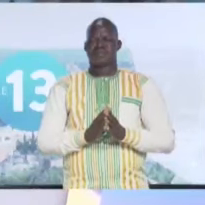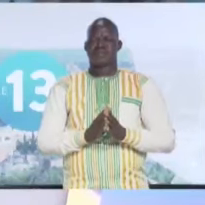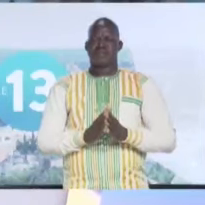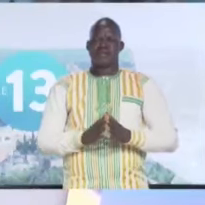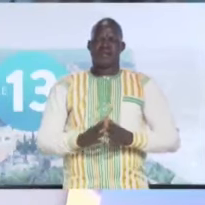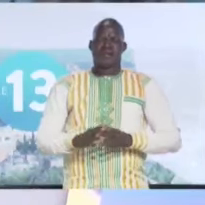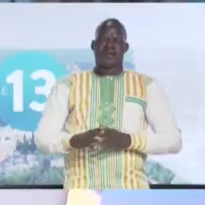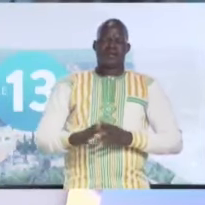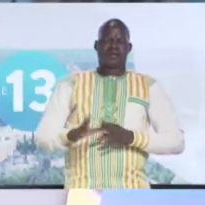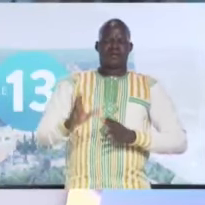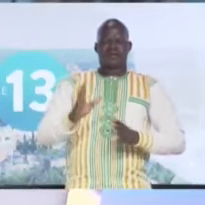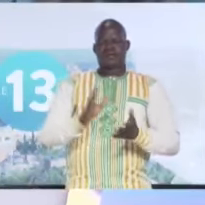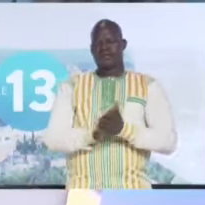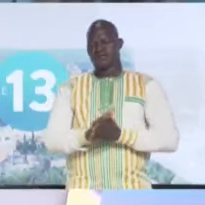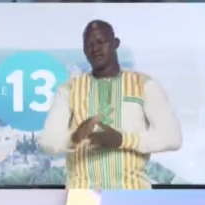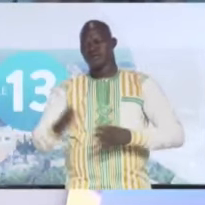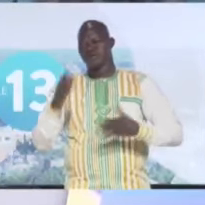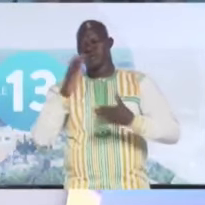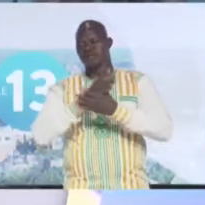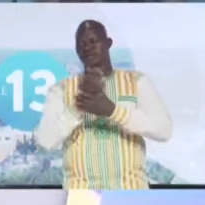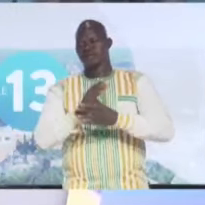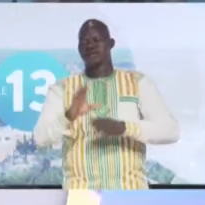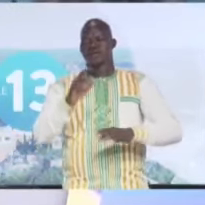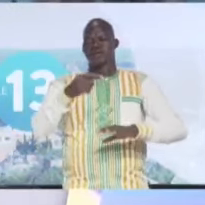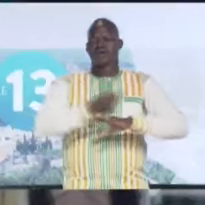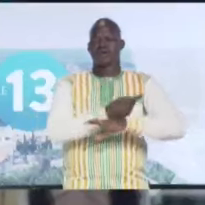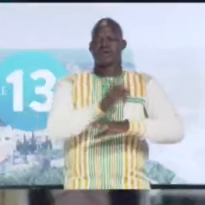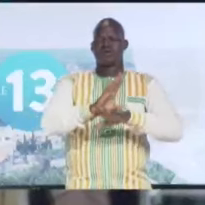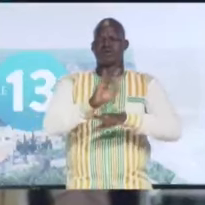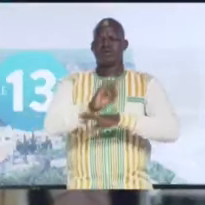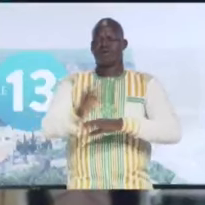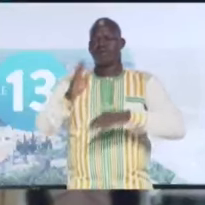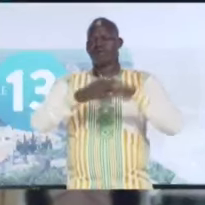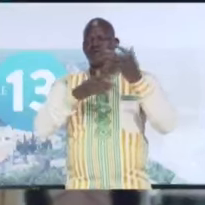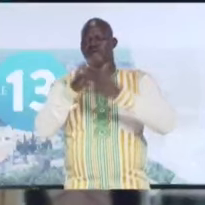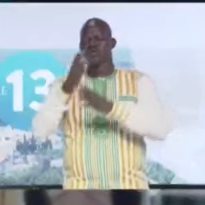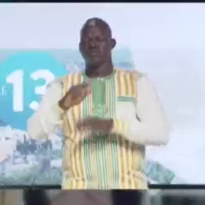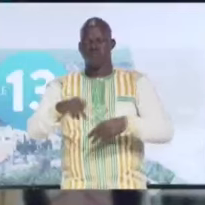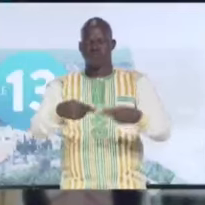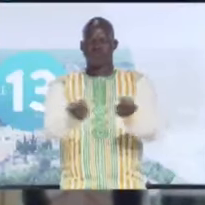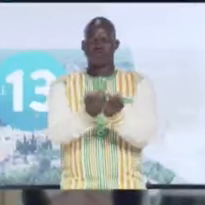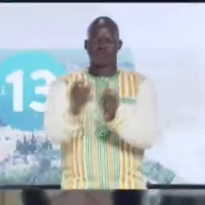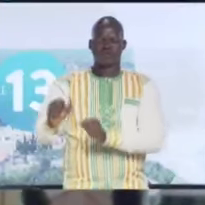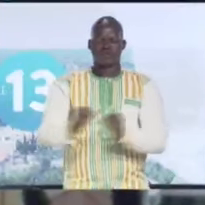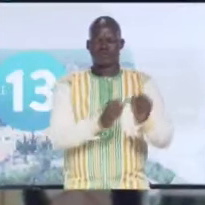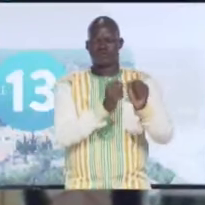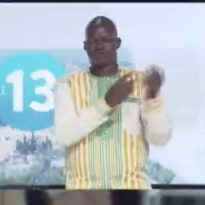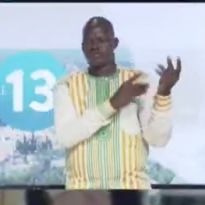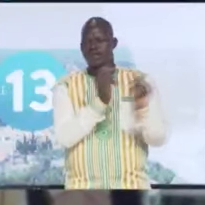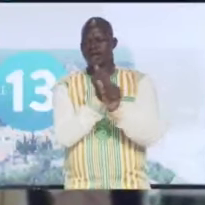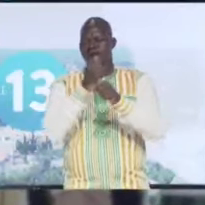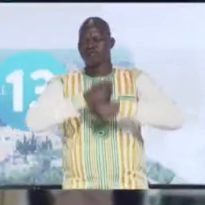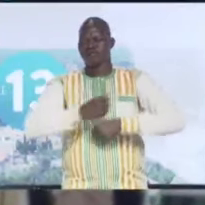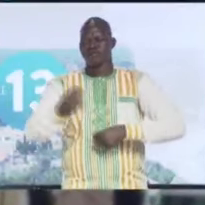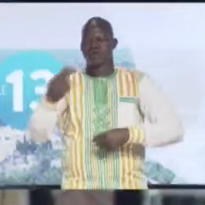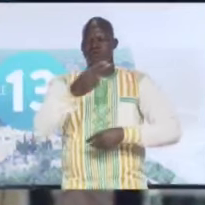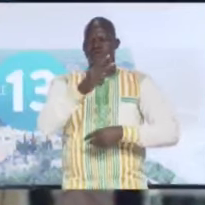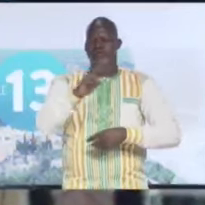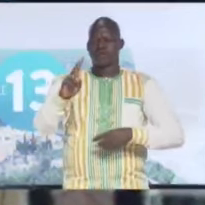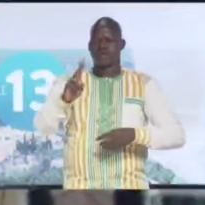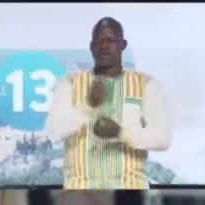À cheval sur le Ghana et la Côte d'Ivoire, Batier jouit d'une position stratégique depuis la création de la Haute Volta à son indépendance